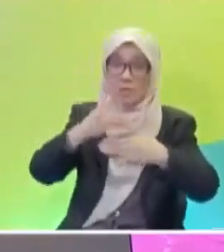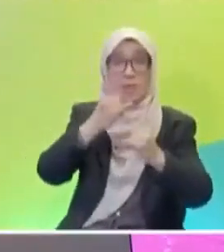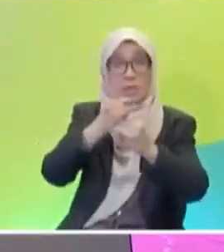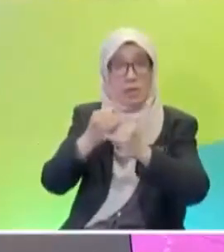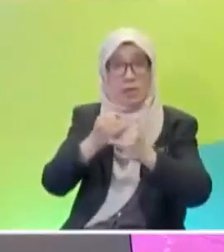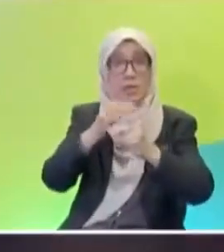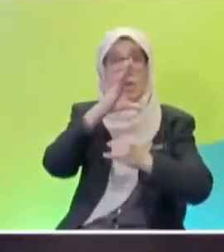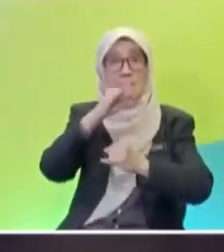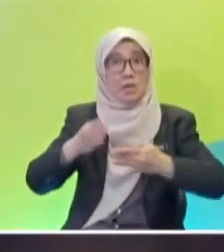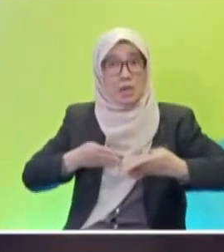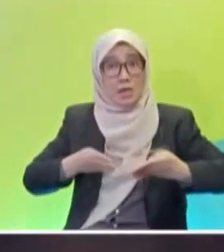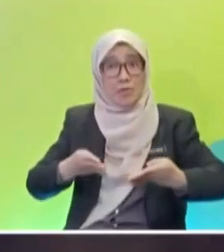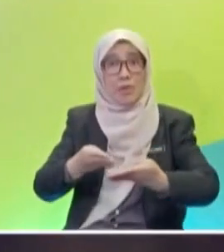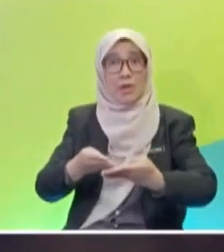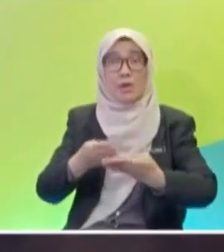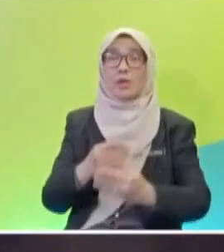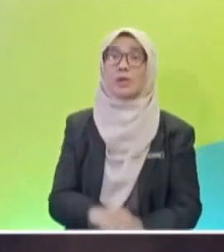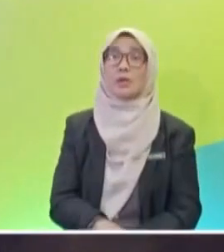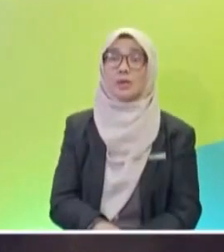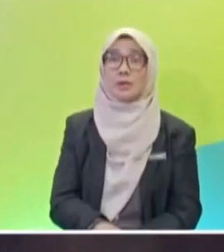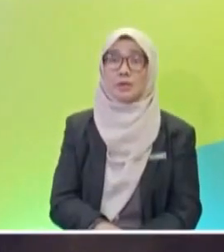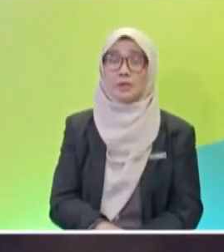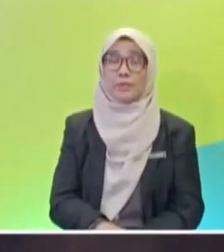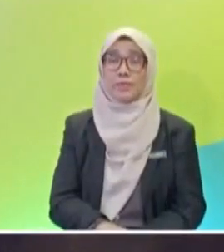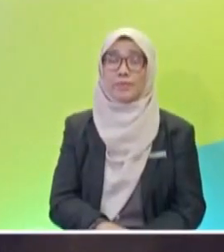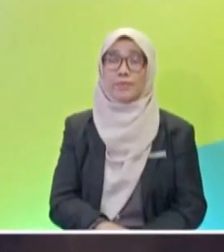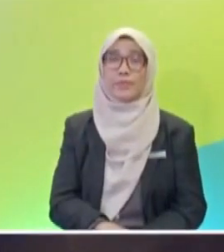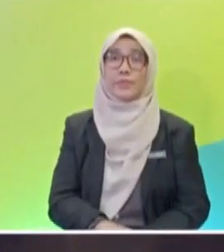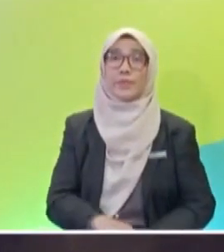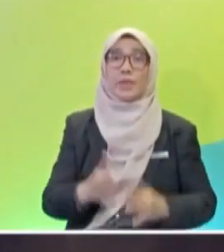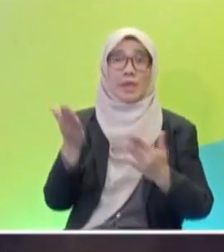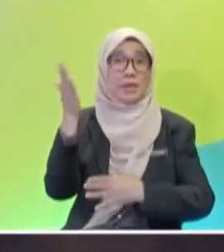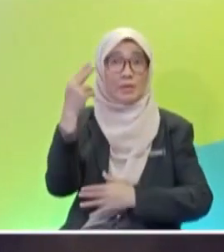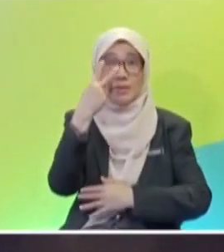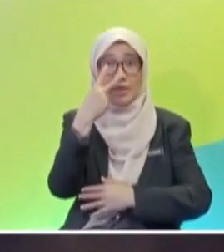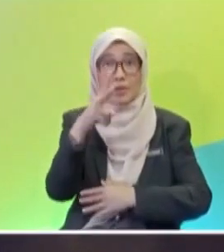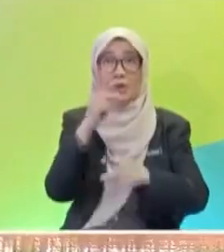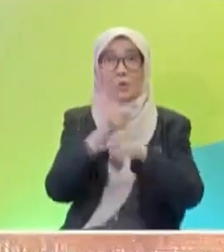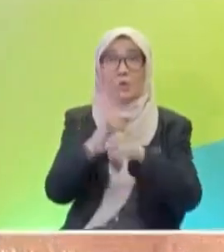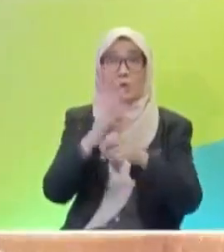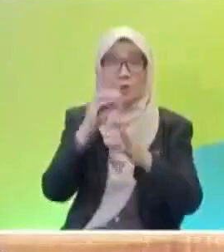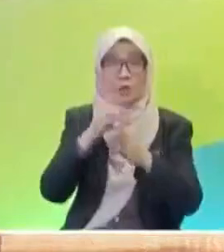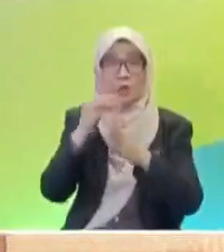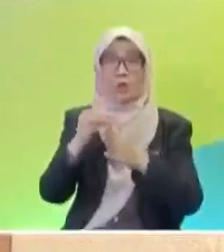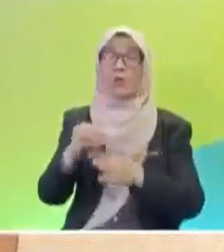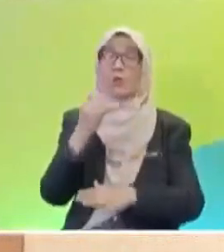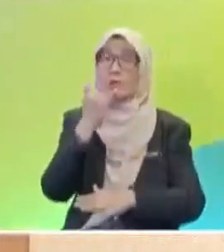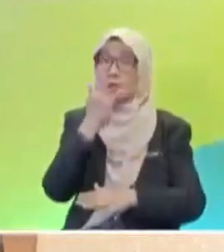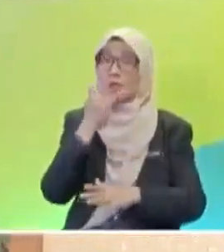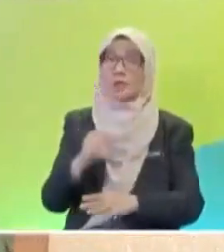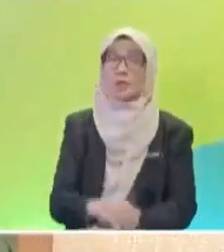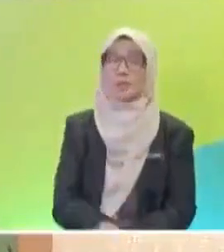dibiarkan Nah betul jawaban saya ini semua Oke Mari kita lihat bentuk ketidak apa yang ditampar oleh Hanif sebentar